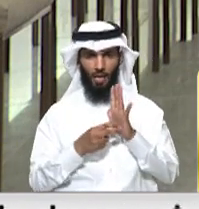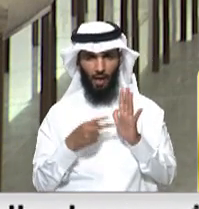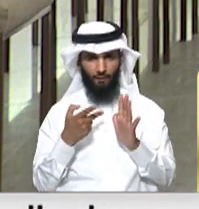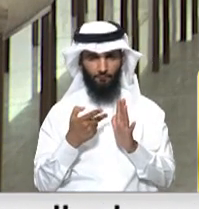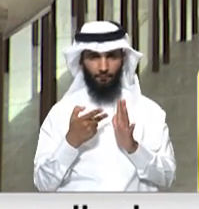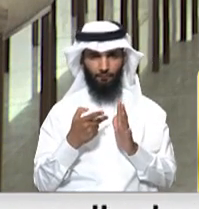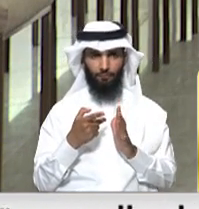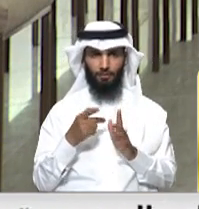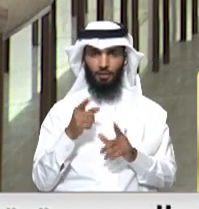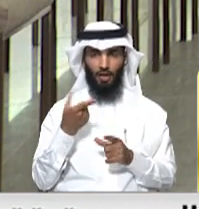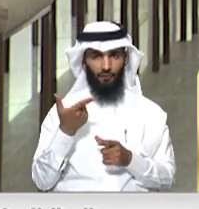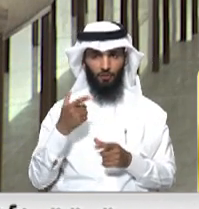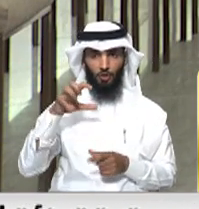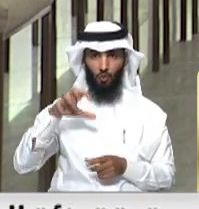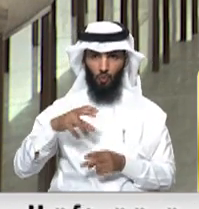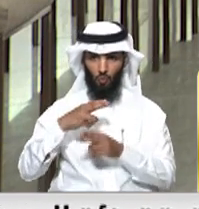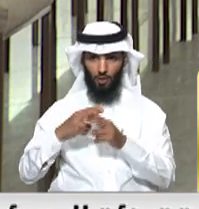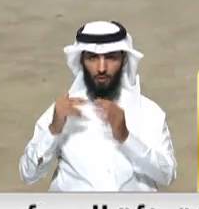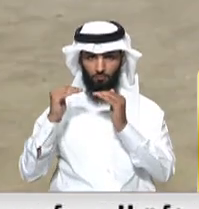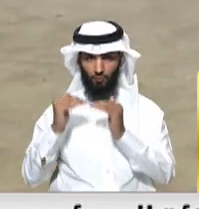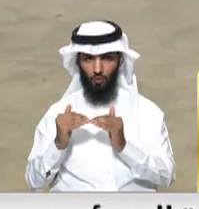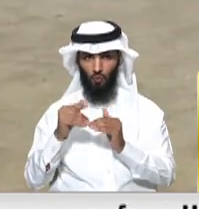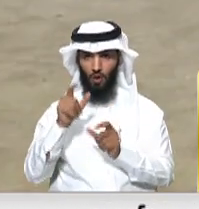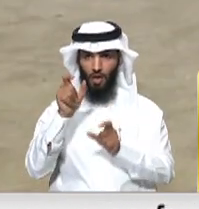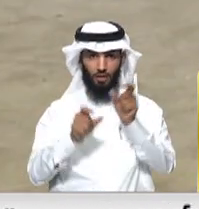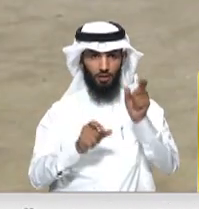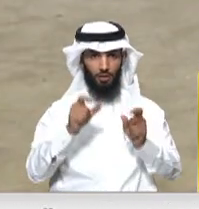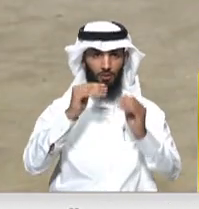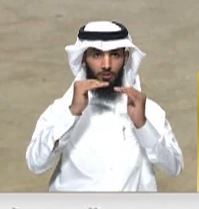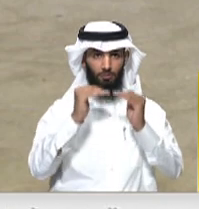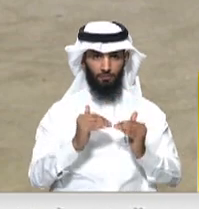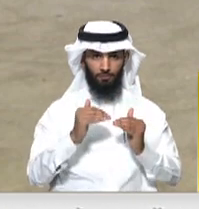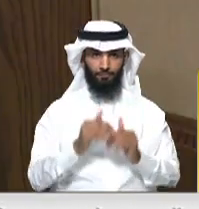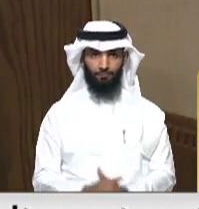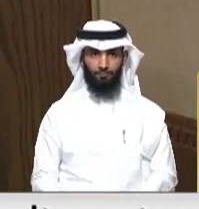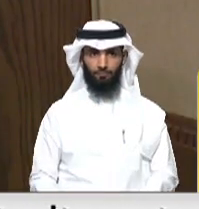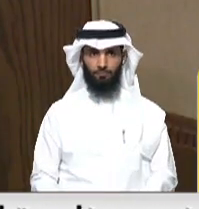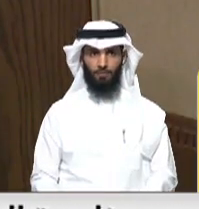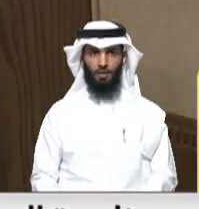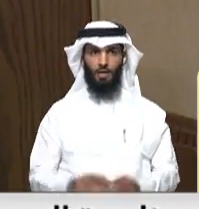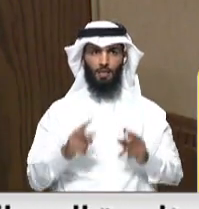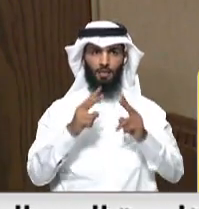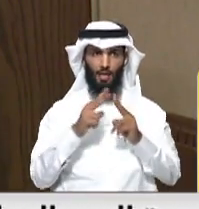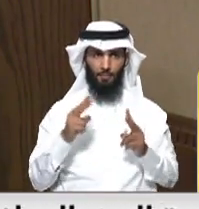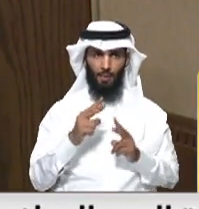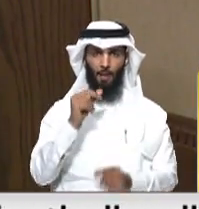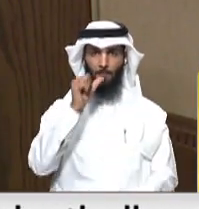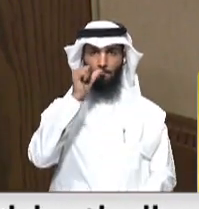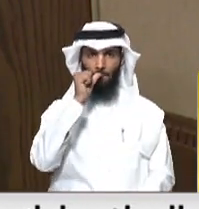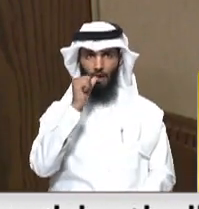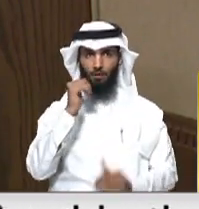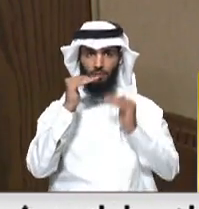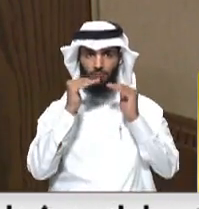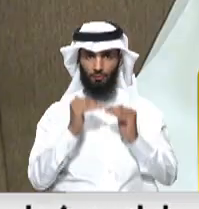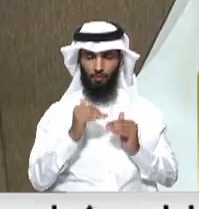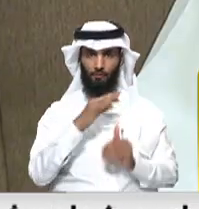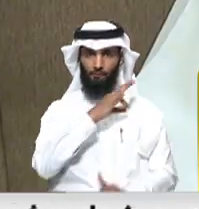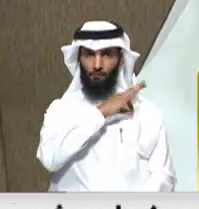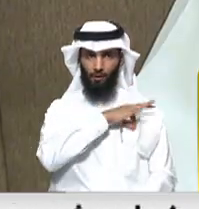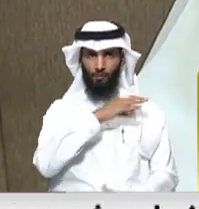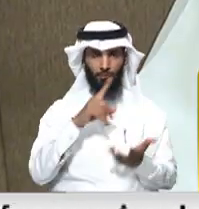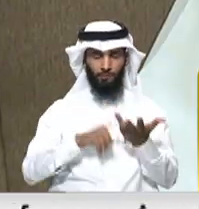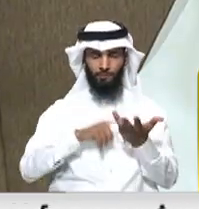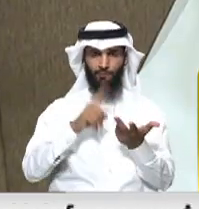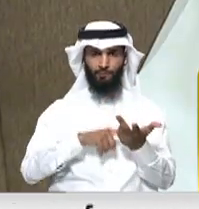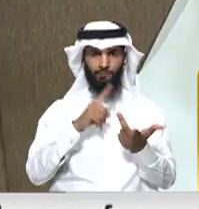من قبل الدولة للأخوة العملاء. لترشيد استهلاك الكهرباء والماء فوائد عدة، منها خفض التكلفة على